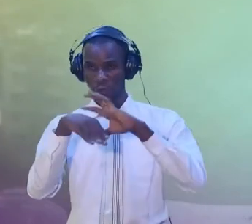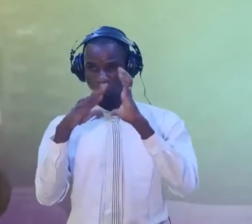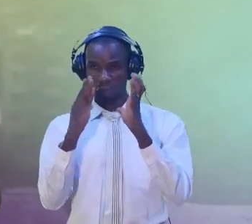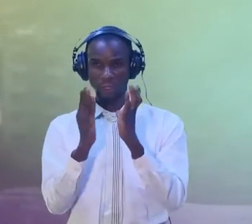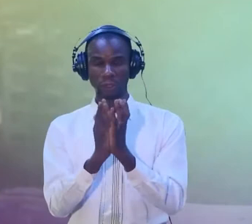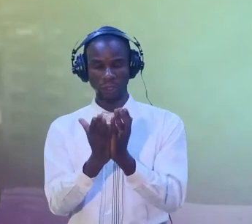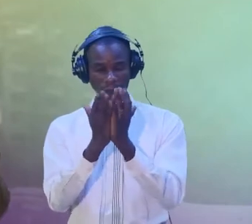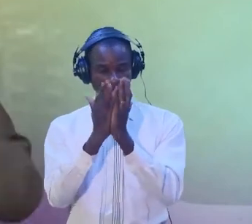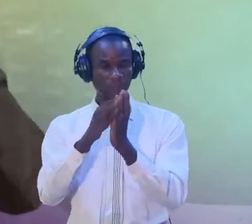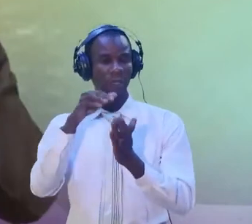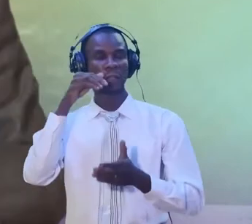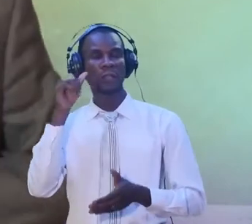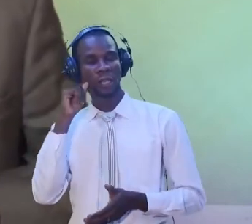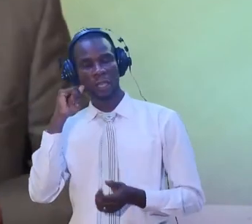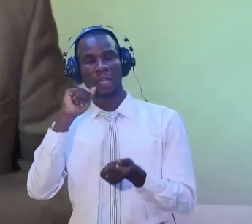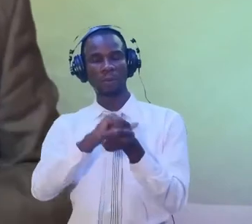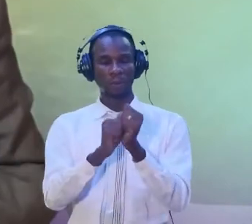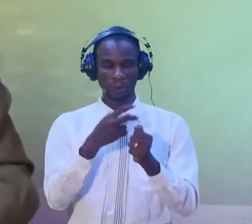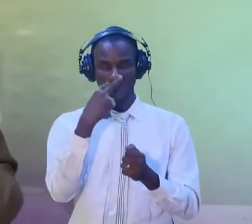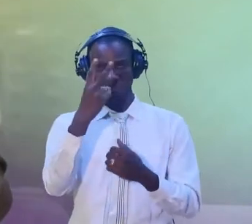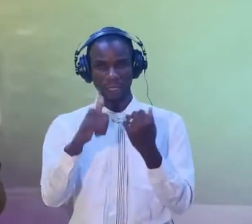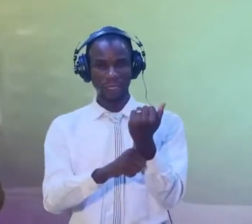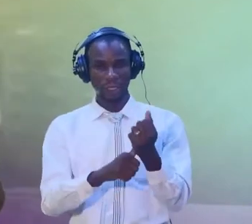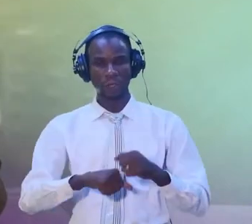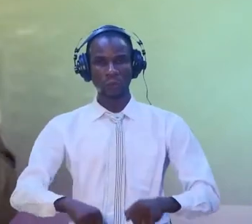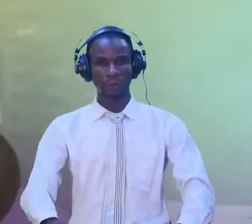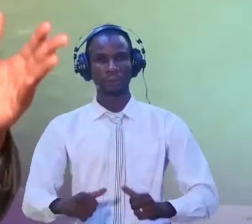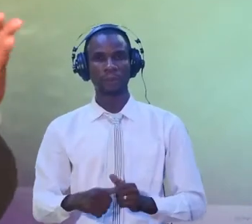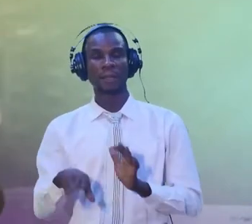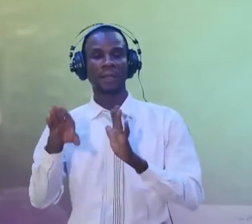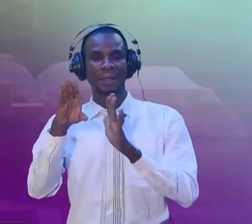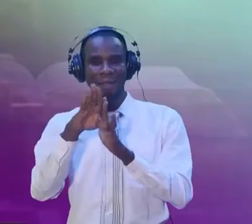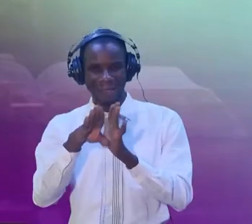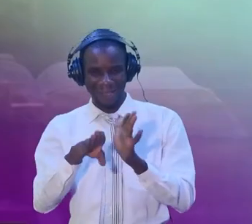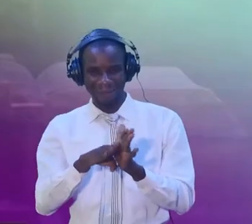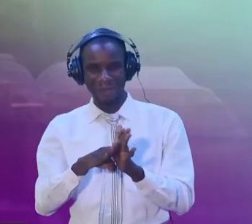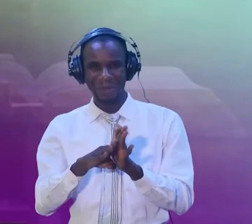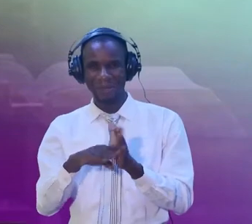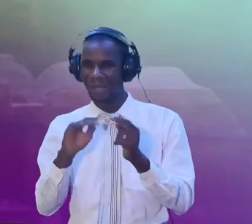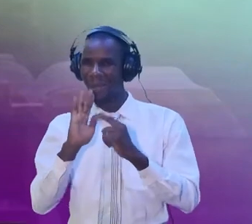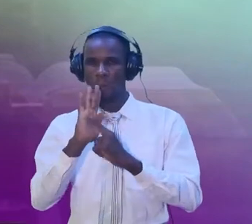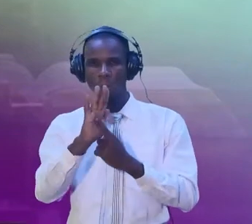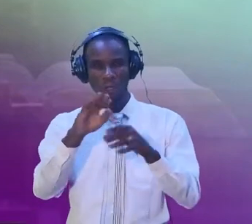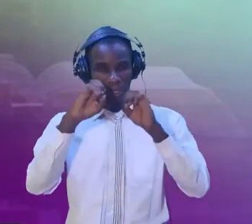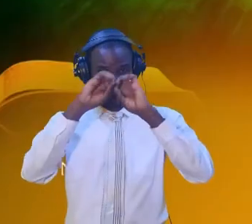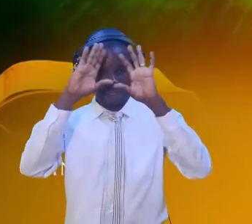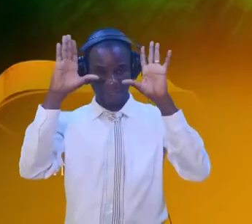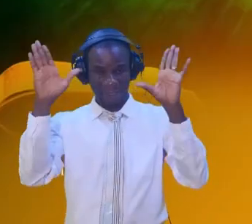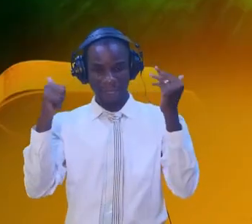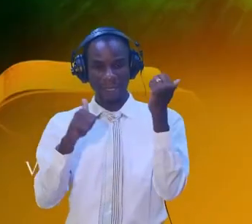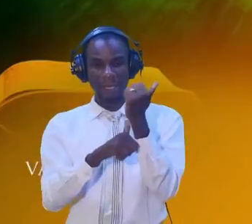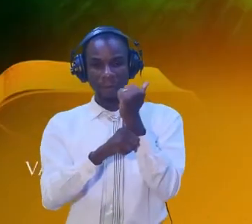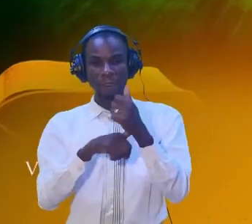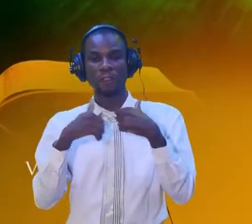Ni lazima tuweze kurudi tena kuangalia mambo tuliyosoma jana. Biblia inasema